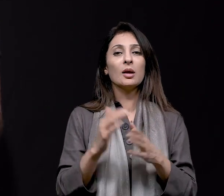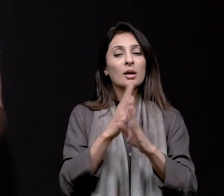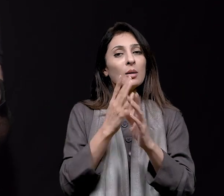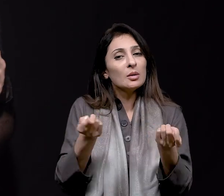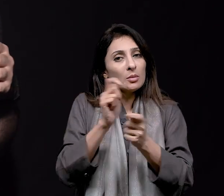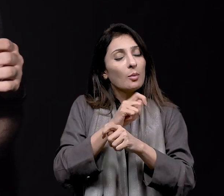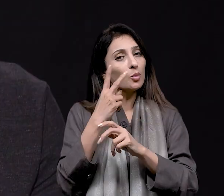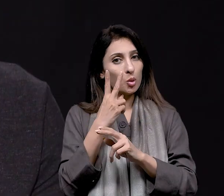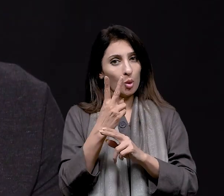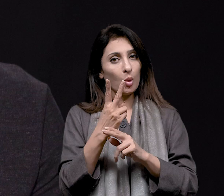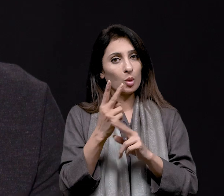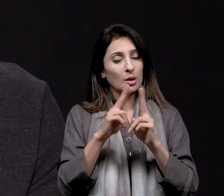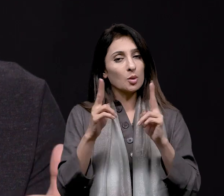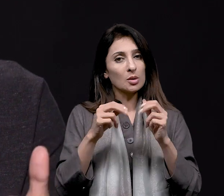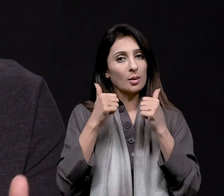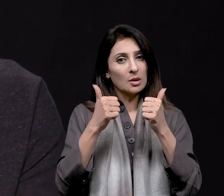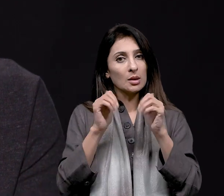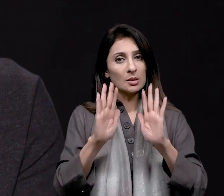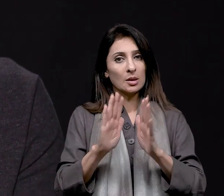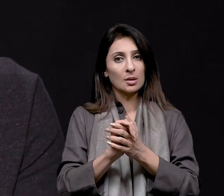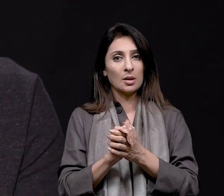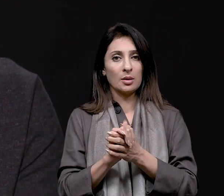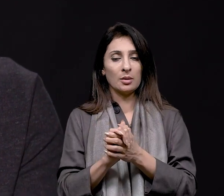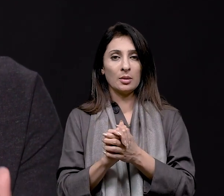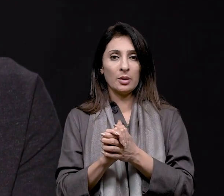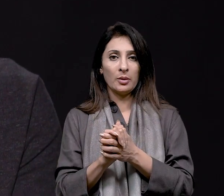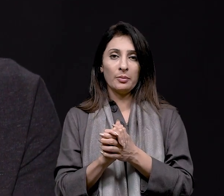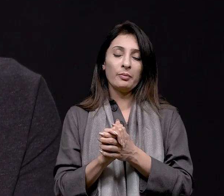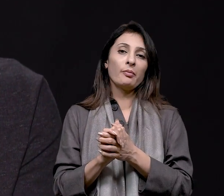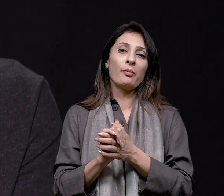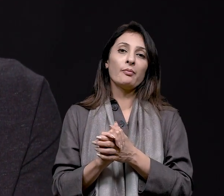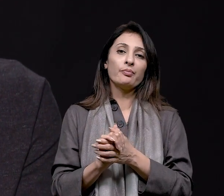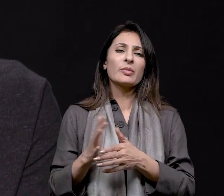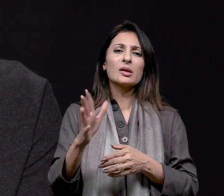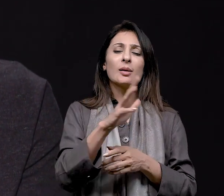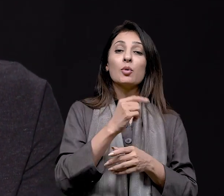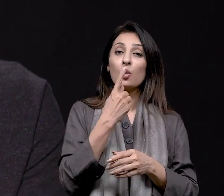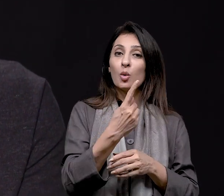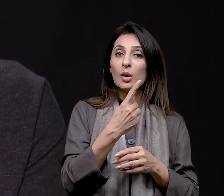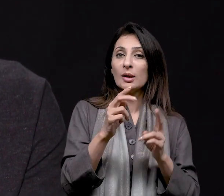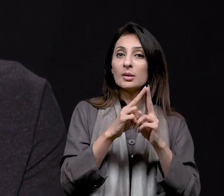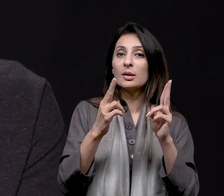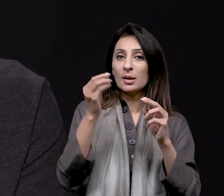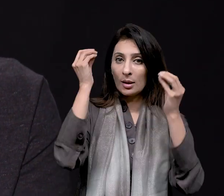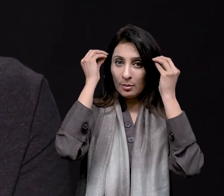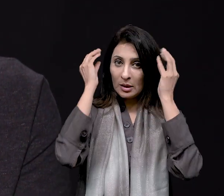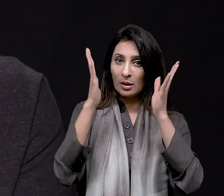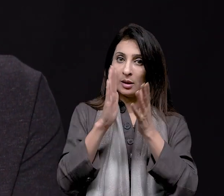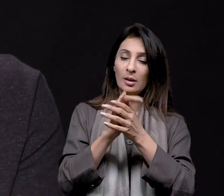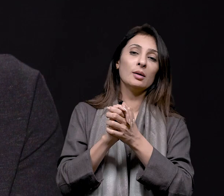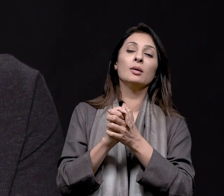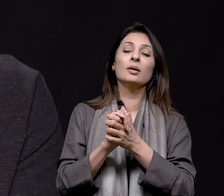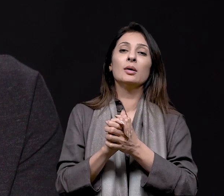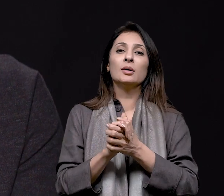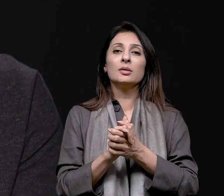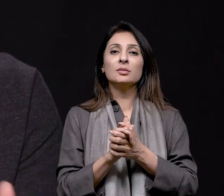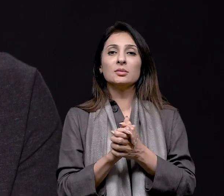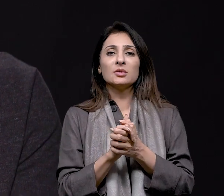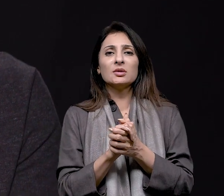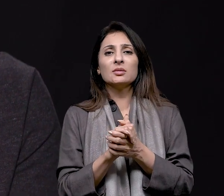اور کلائمیٹ چینج اڈیپٹیشن کے لیے ہمارے پاس 2 قسم کی ہمیں انٹرونشنز کر سکتے ہیں۔